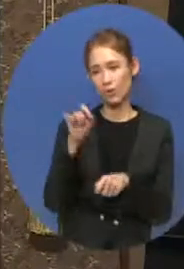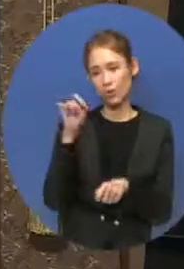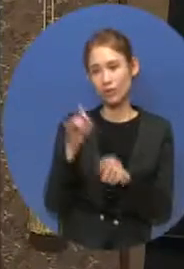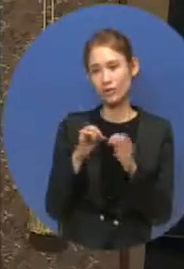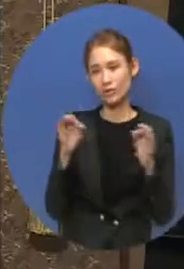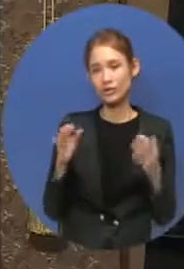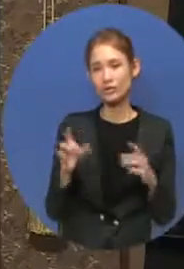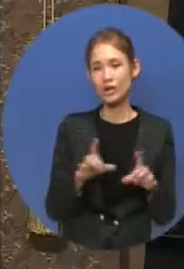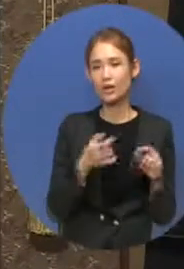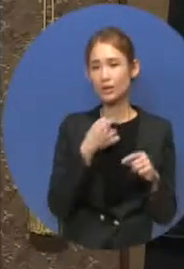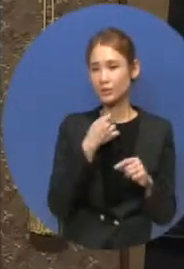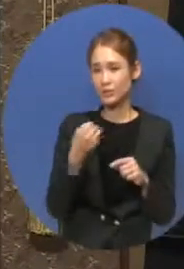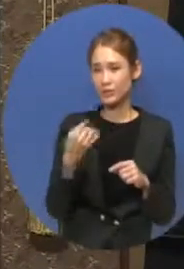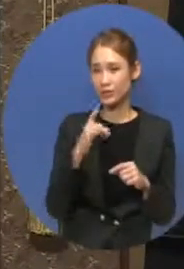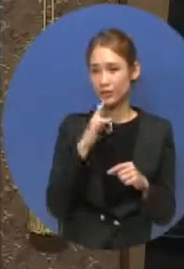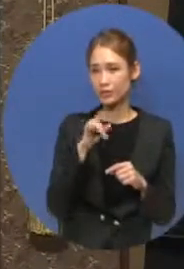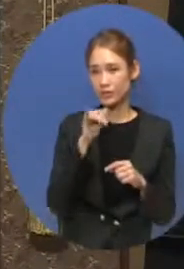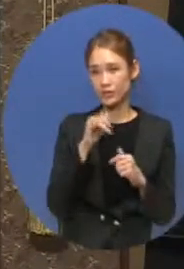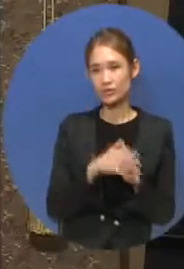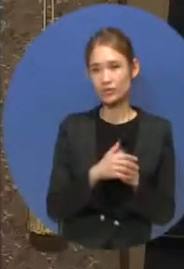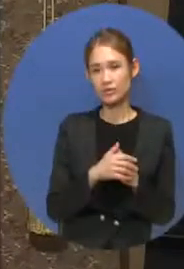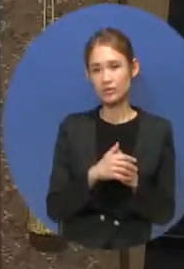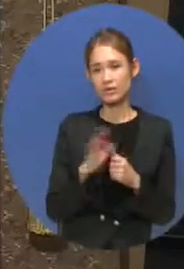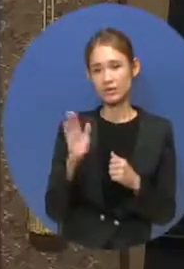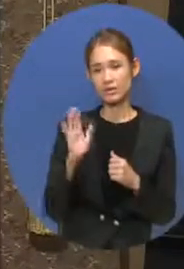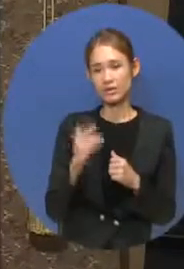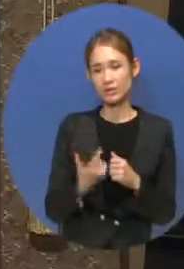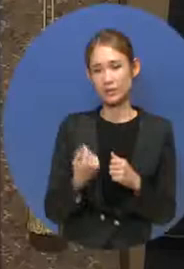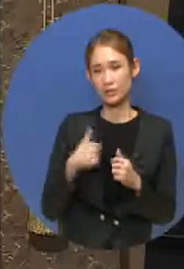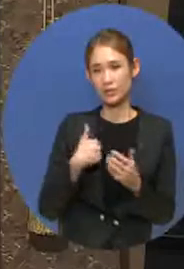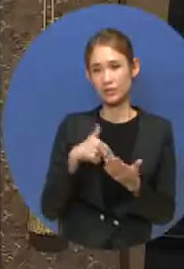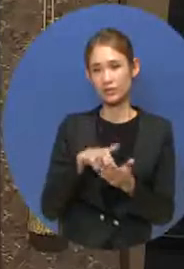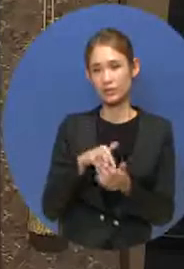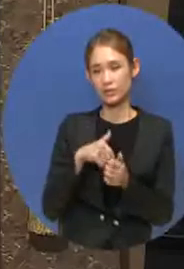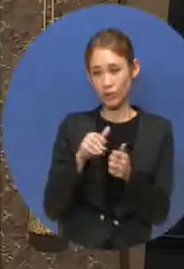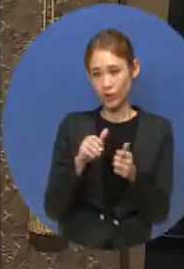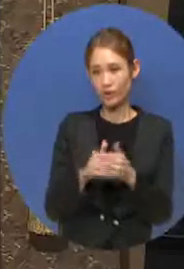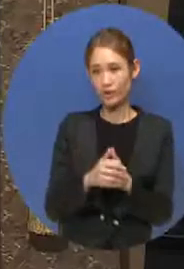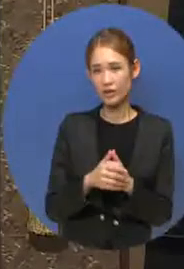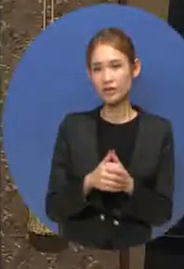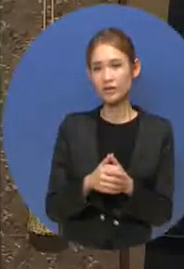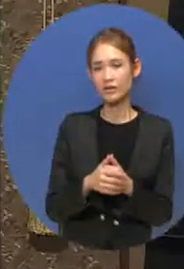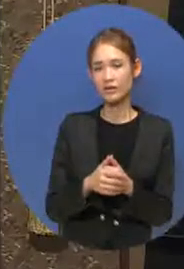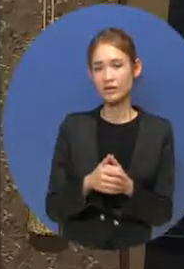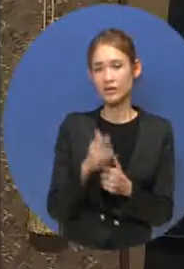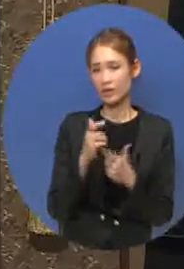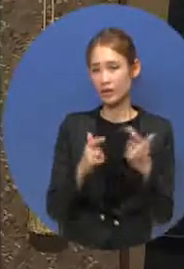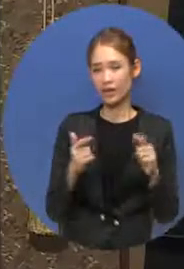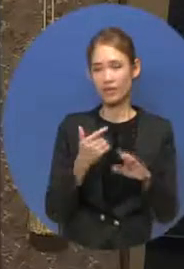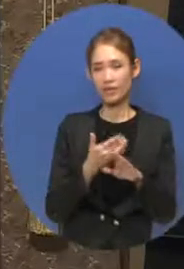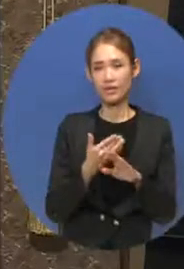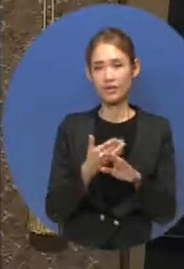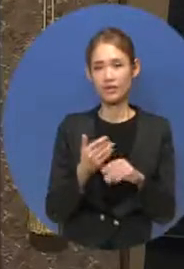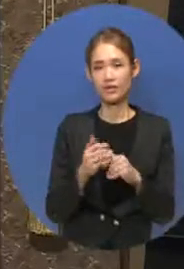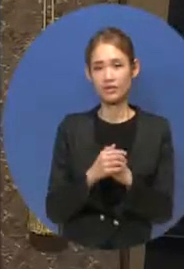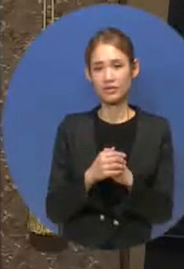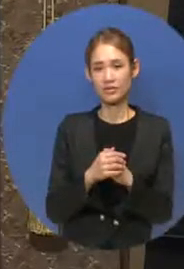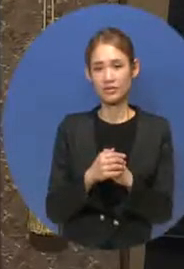사시겠다 하시는 분들 계시고 아 아니야 나 일찍 독립시키겠다 하시는 분들에 따라 다르시거든요.